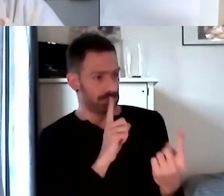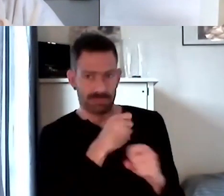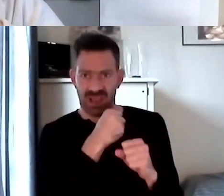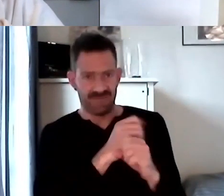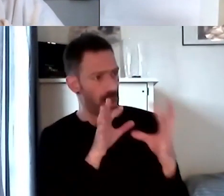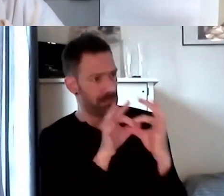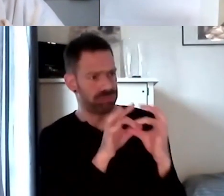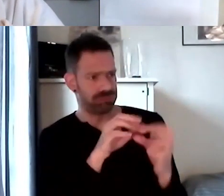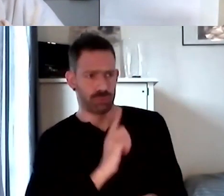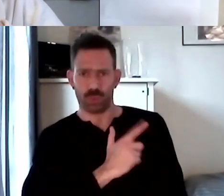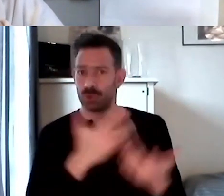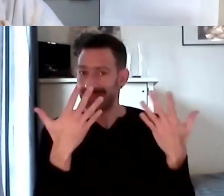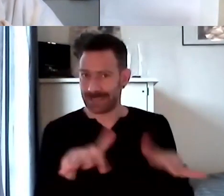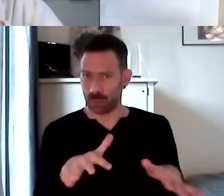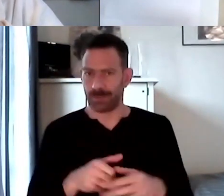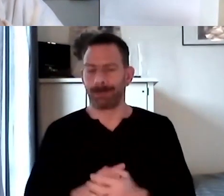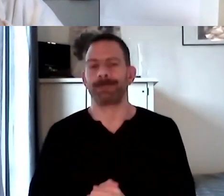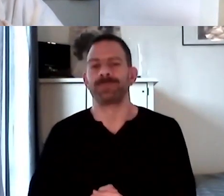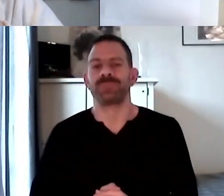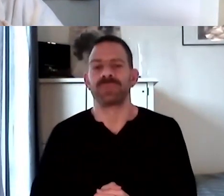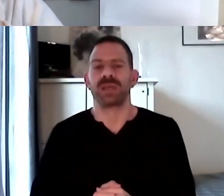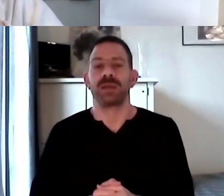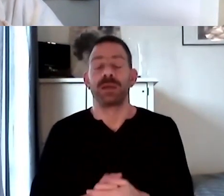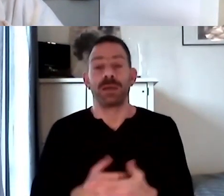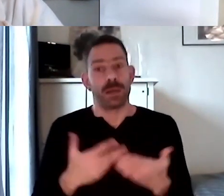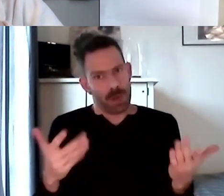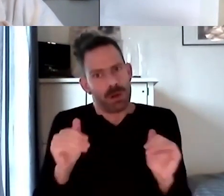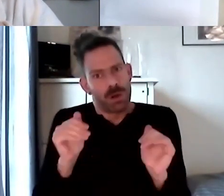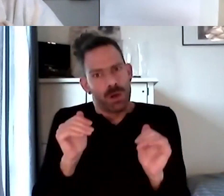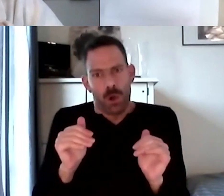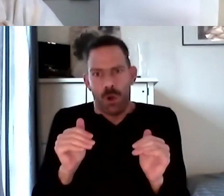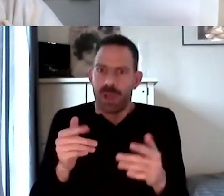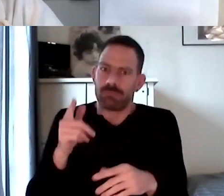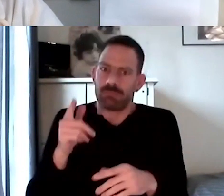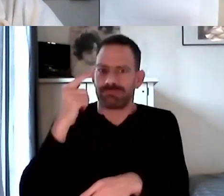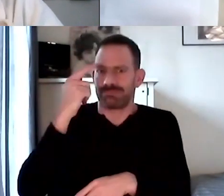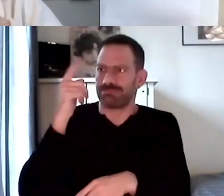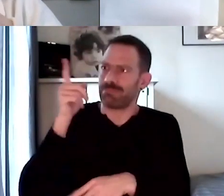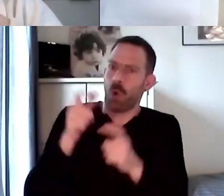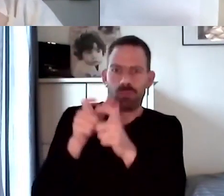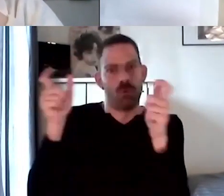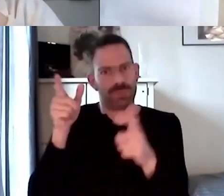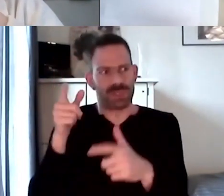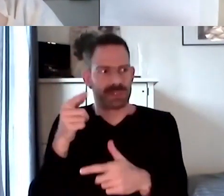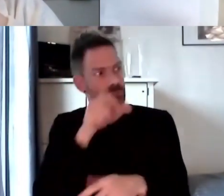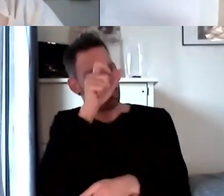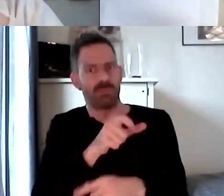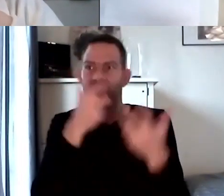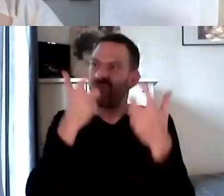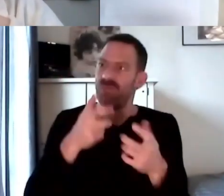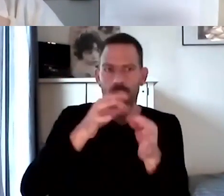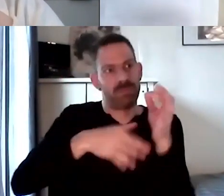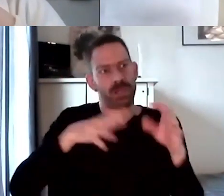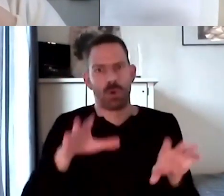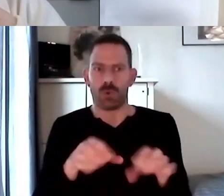Alors, c'est quand même une bonne nouvelle pour l'entreprise quand la personne fait une demande de bilan de